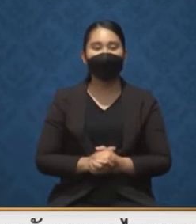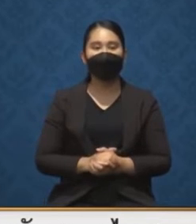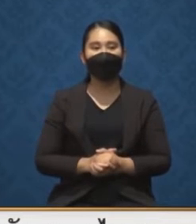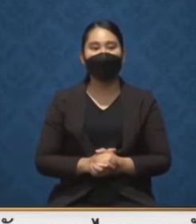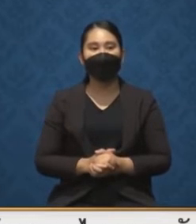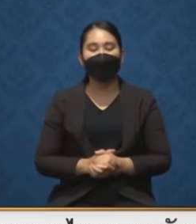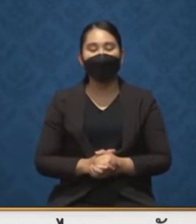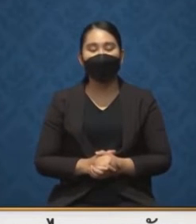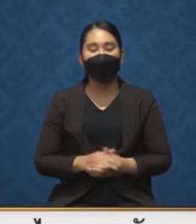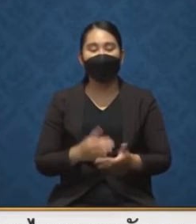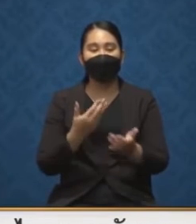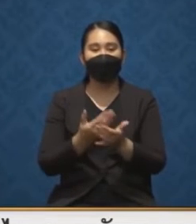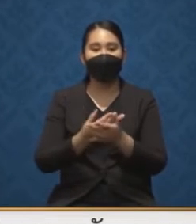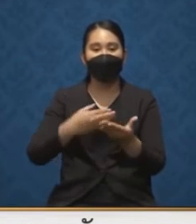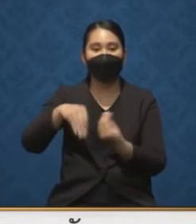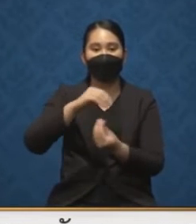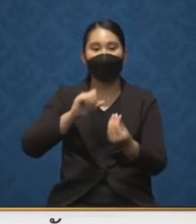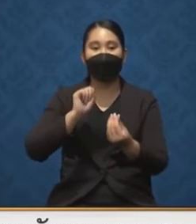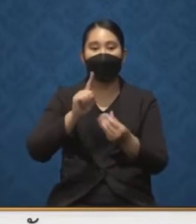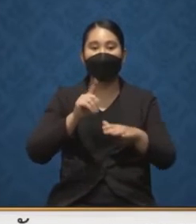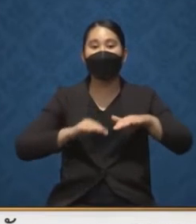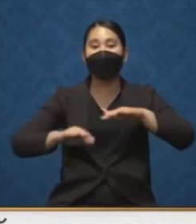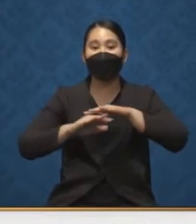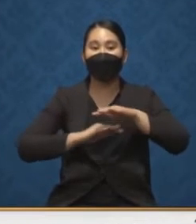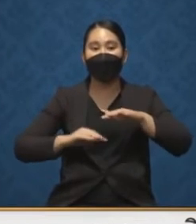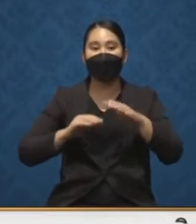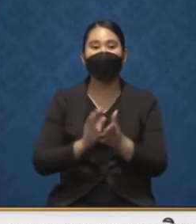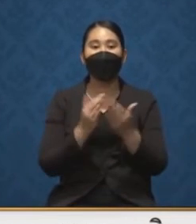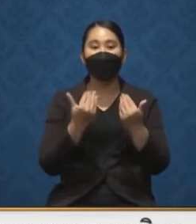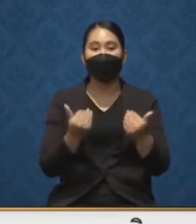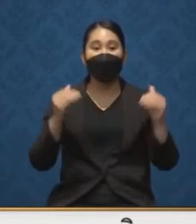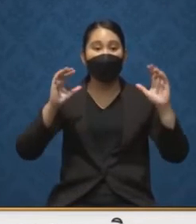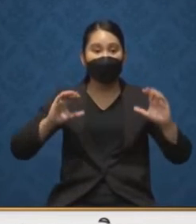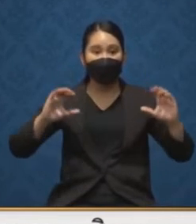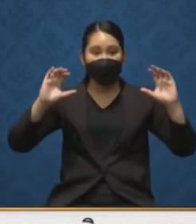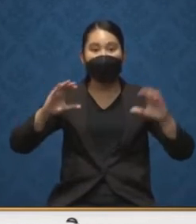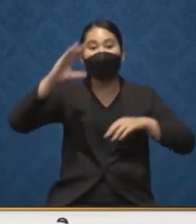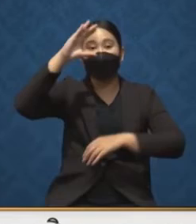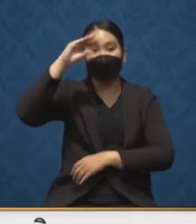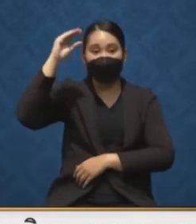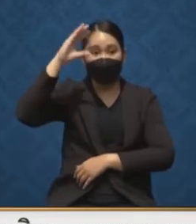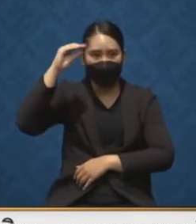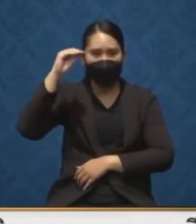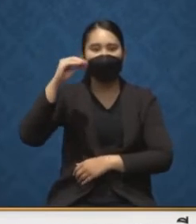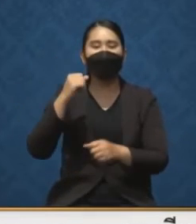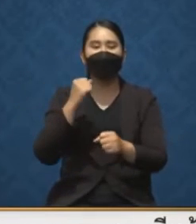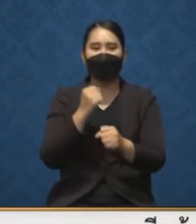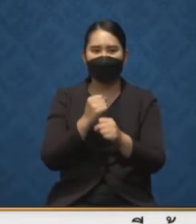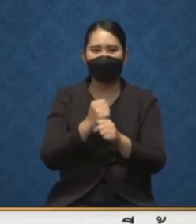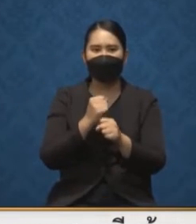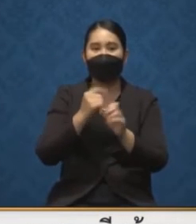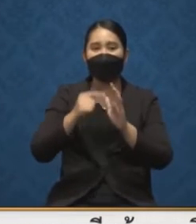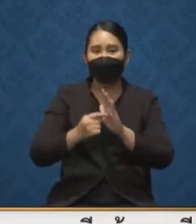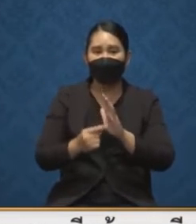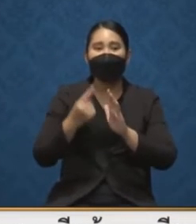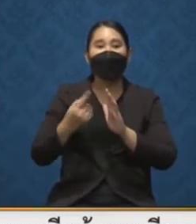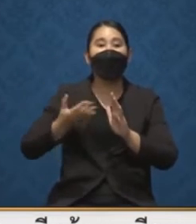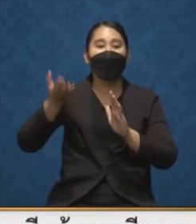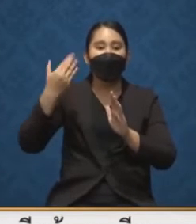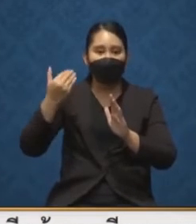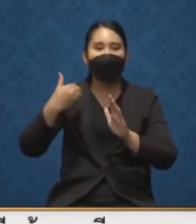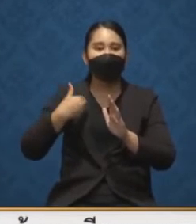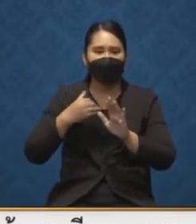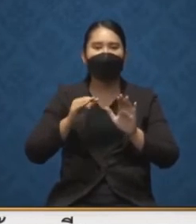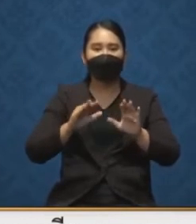สร้างเศรษฐกิจพื้นฐานซึ่งเรื่องนี้เนี่ยรัฐบาลท่านชวนหลีกภัยได้ตอกเสาเข็มไว้แล้วในอดีตนะครับขอรัฐบ